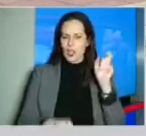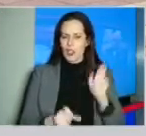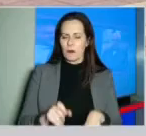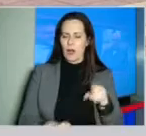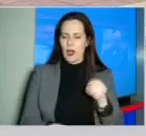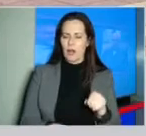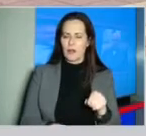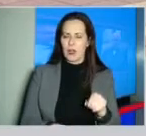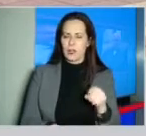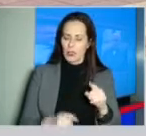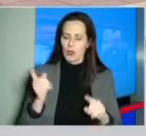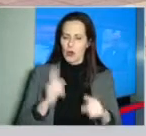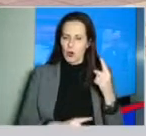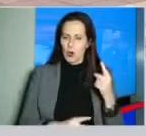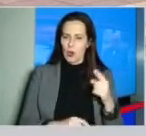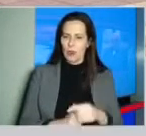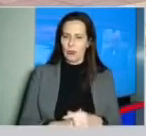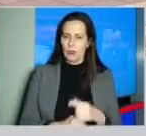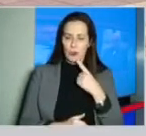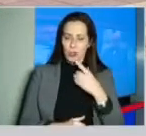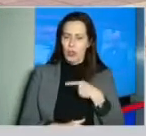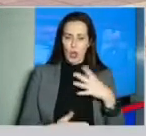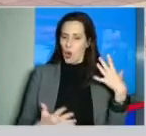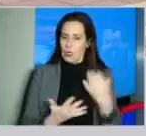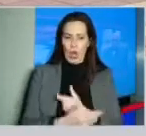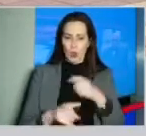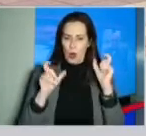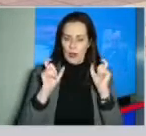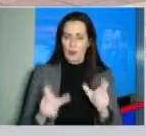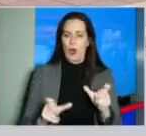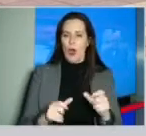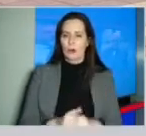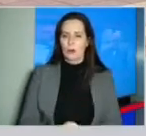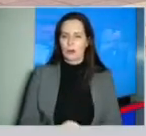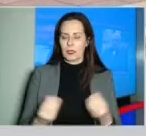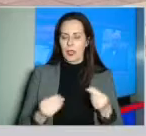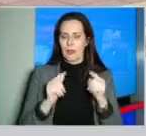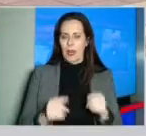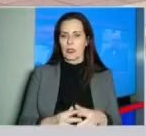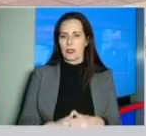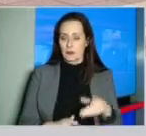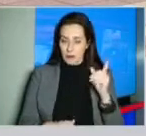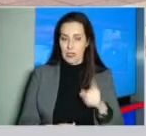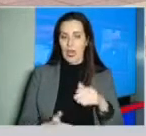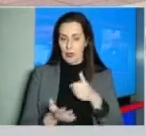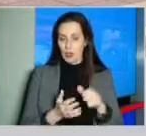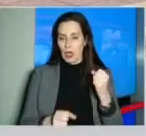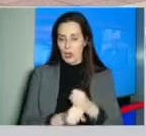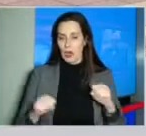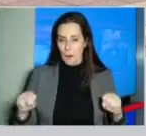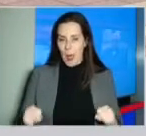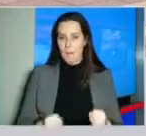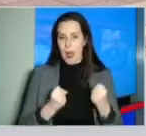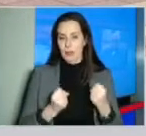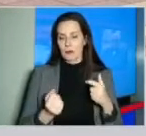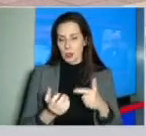אבל זה קורה, זאת אומרת, שאנחנו לא הצלחנו למנוע את התופעות הללו, וצריך להמשיך לעשות מאמצים